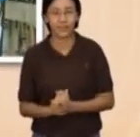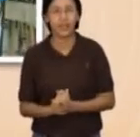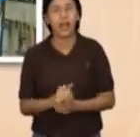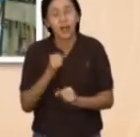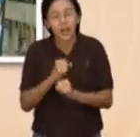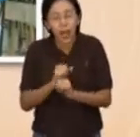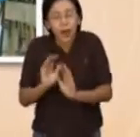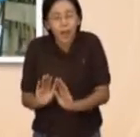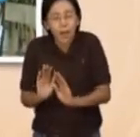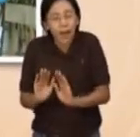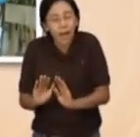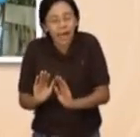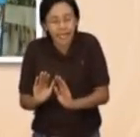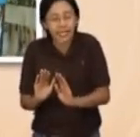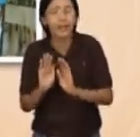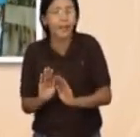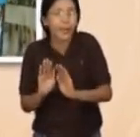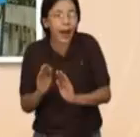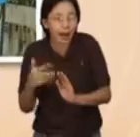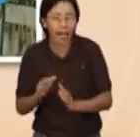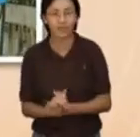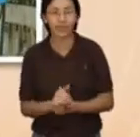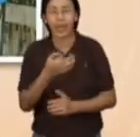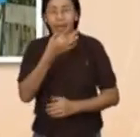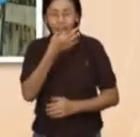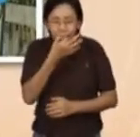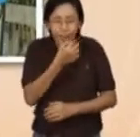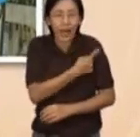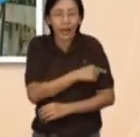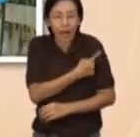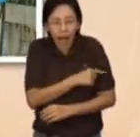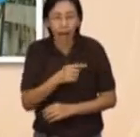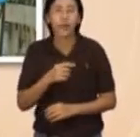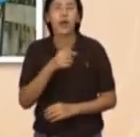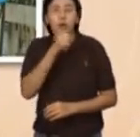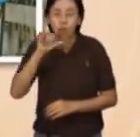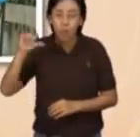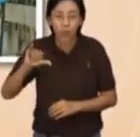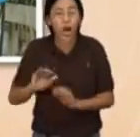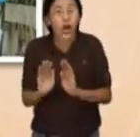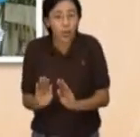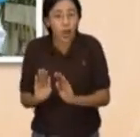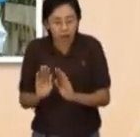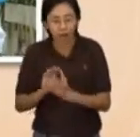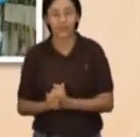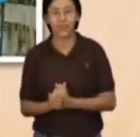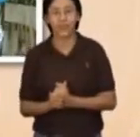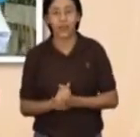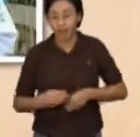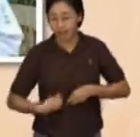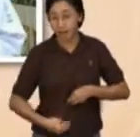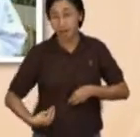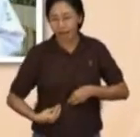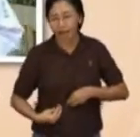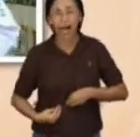แล้วก็มาหมักไว้สักพักหนึ่งเกลือกับน้ำส้มนี่ก็จะทำกิริยาให้เนื้อไส้เนี่ย